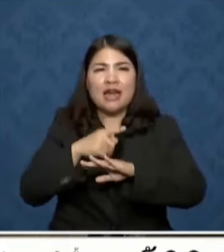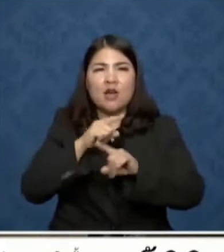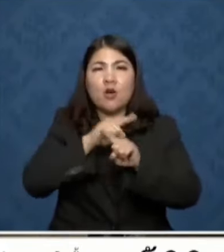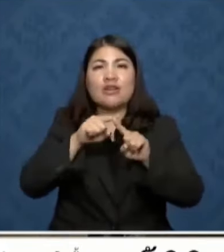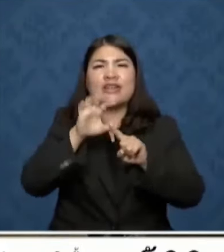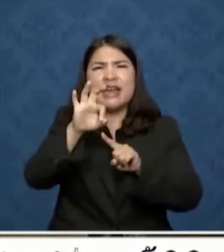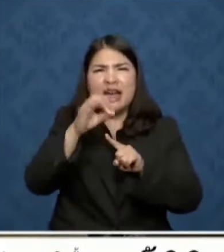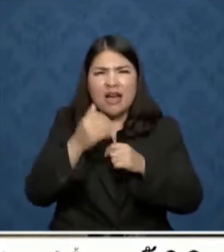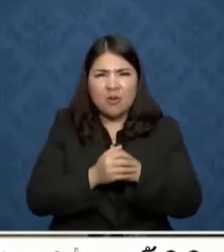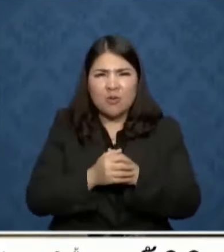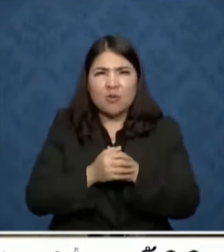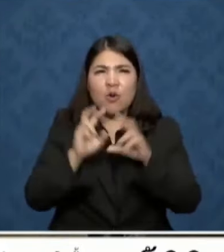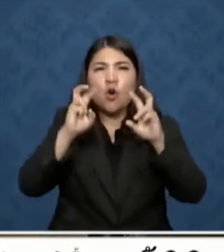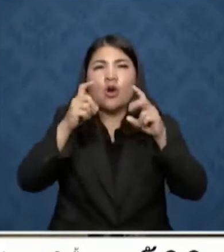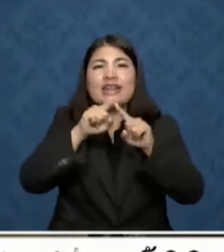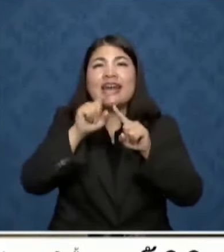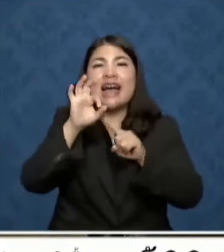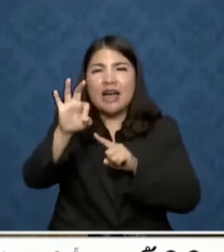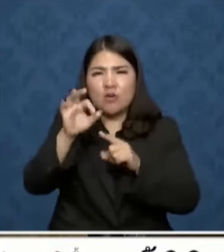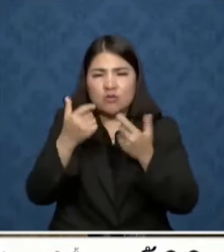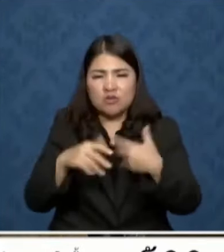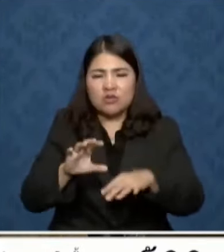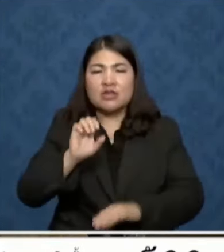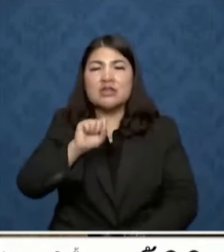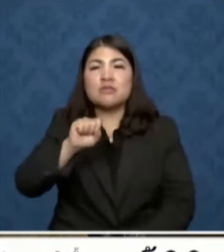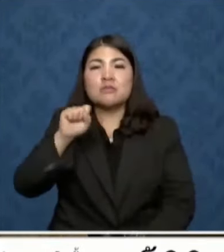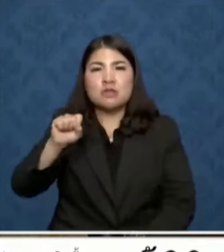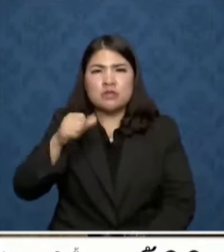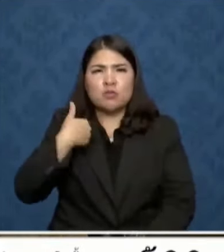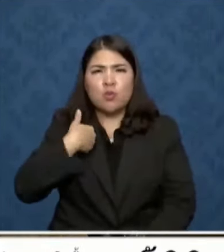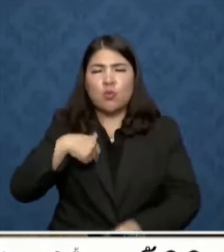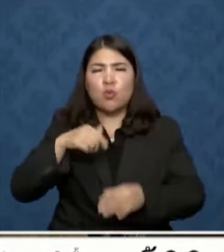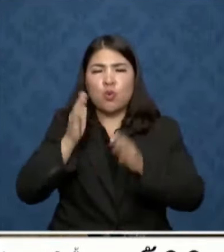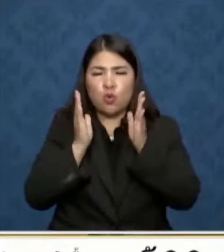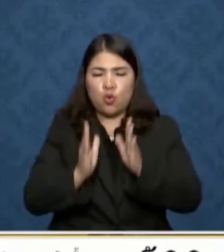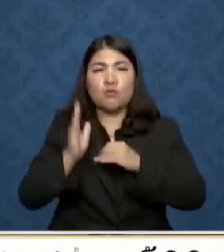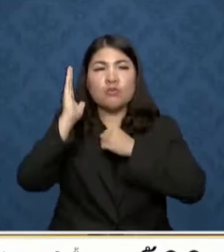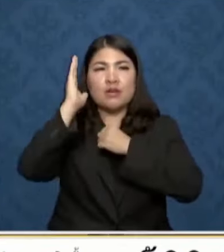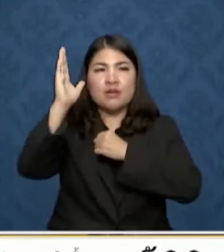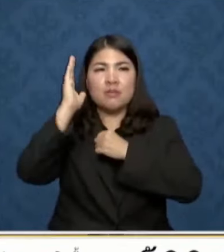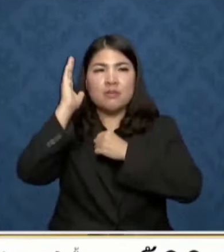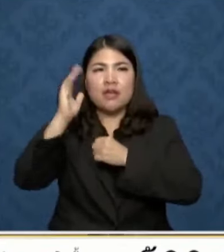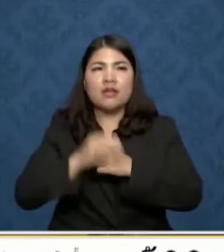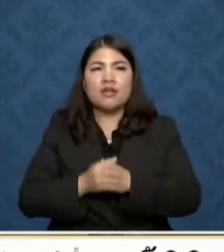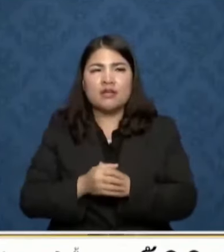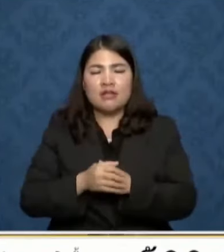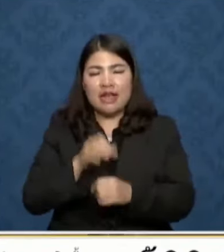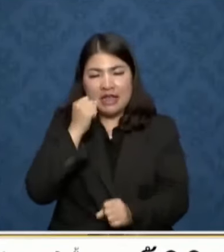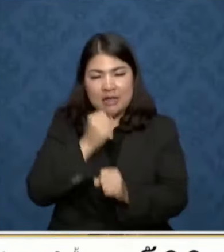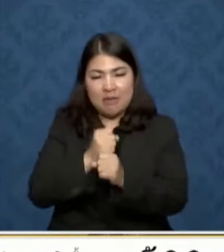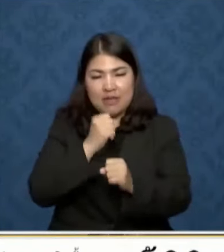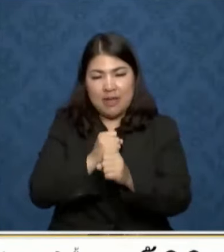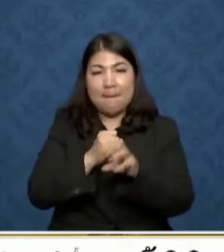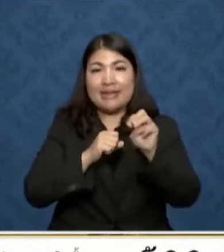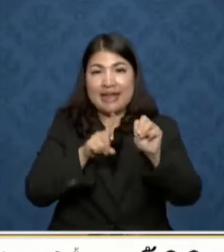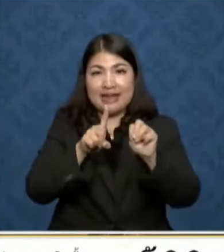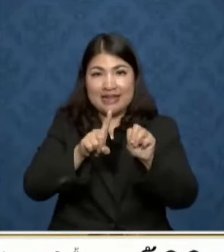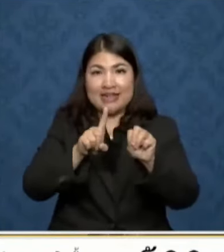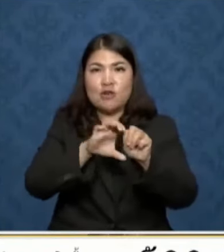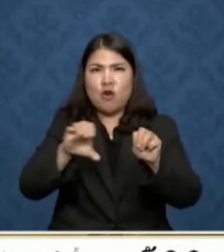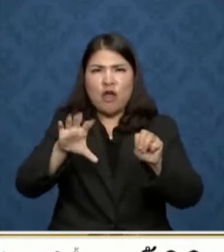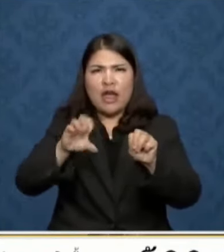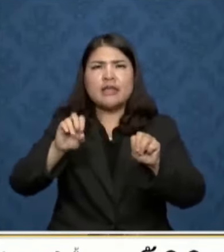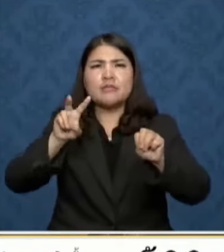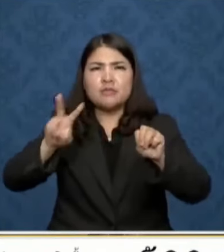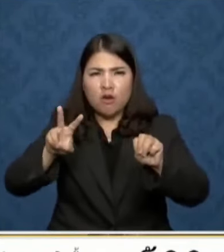ควบคุมการประชุมให้สมาชิกโดยเฉพาะผู้อภิปายได้ทำตามมาตา 152 นะคะ